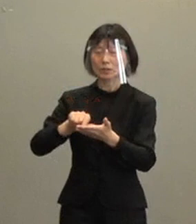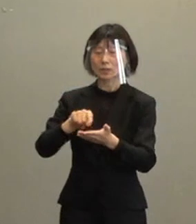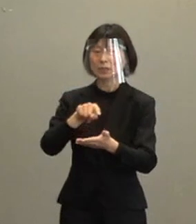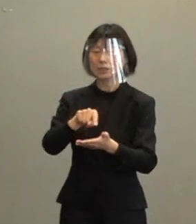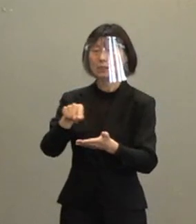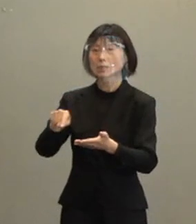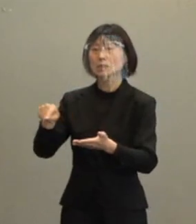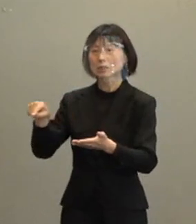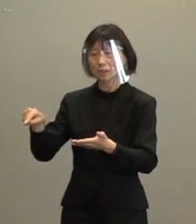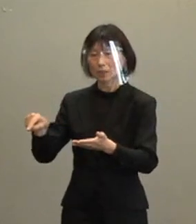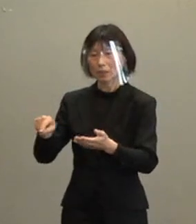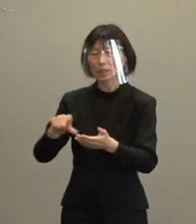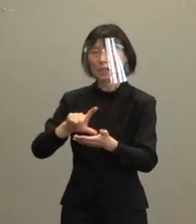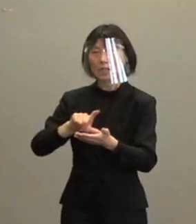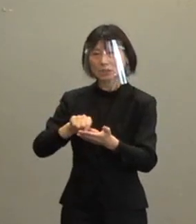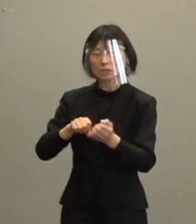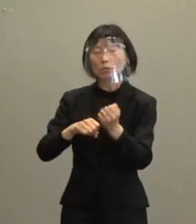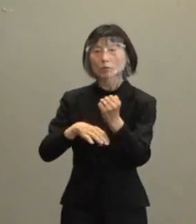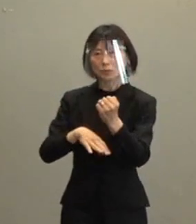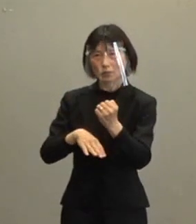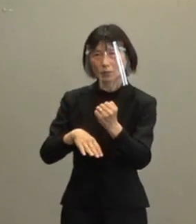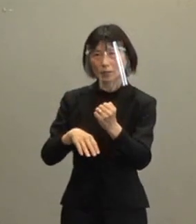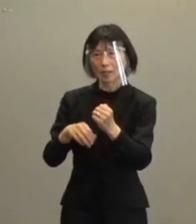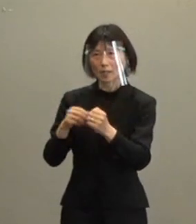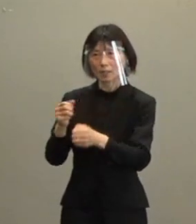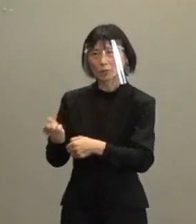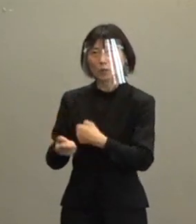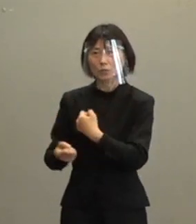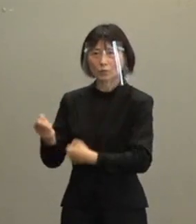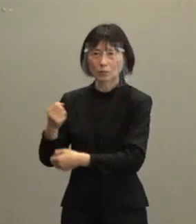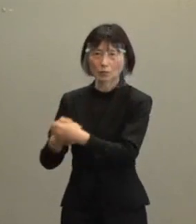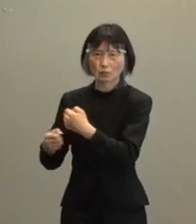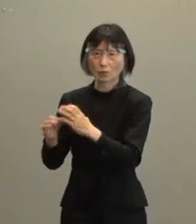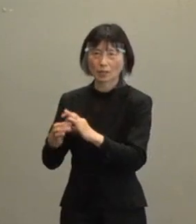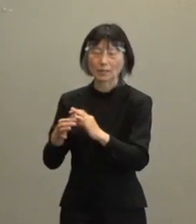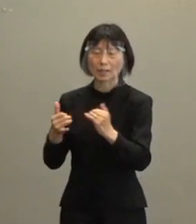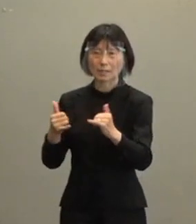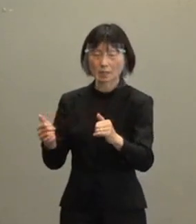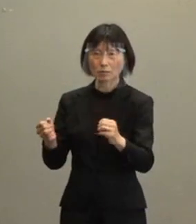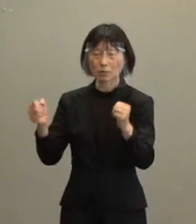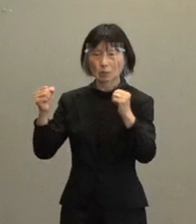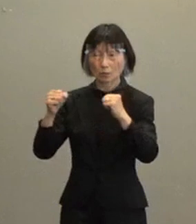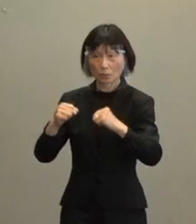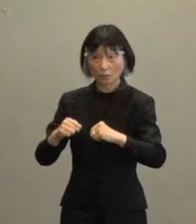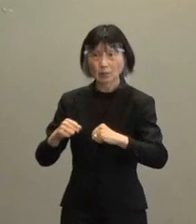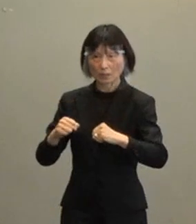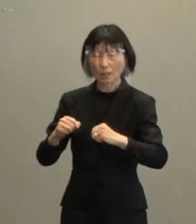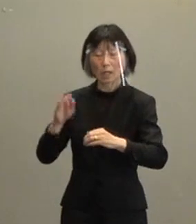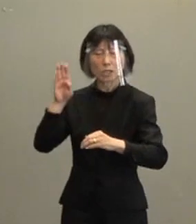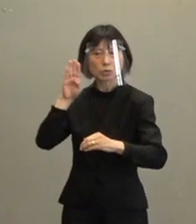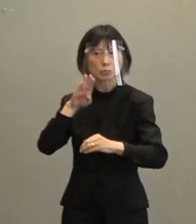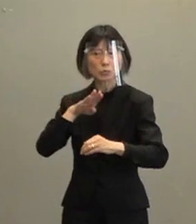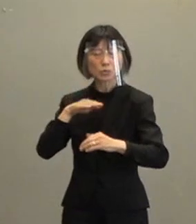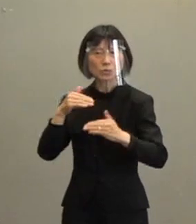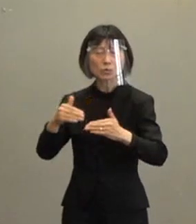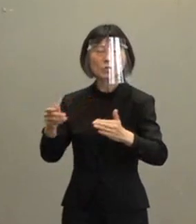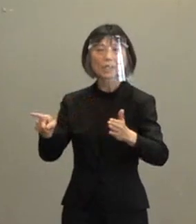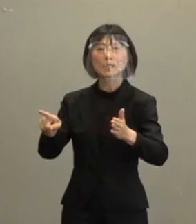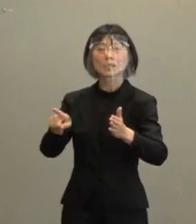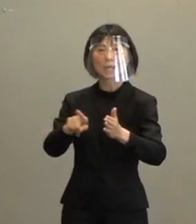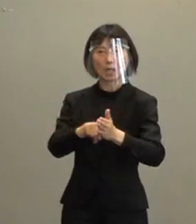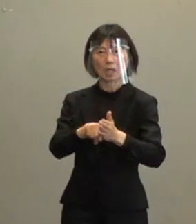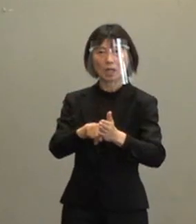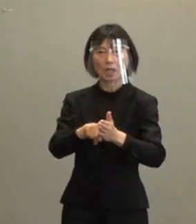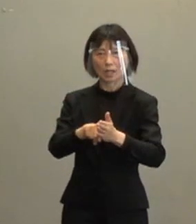ね、その地元やもしくは漁業関係者も含めた合意形成が比較的こうスムーズに進んできたというのは、